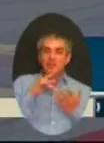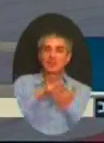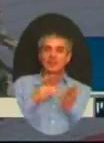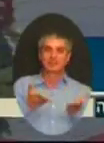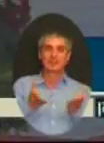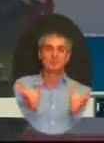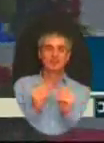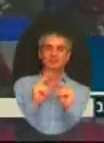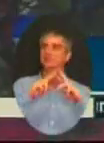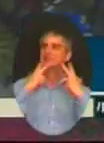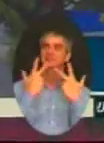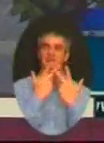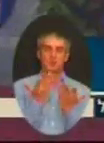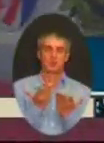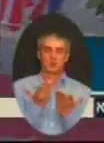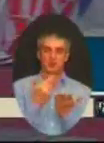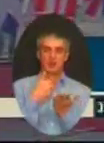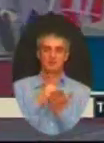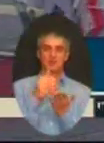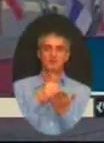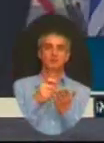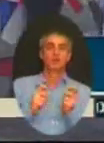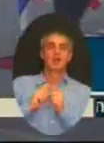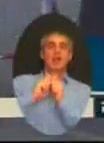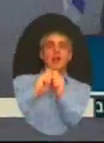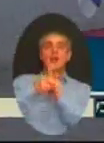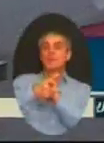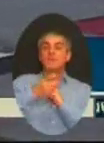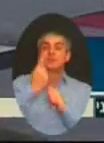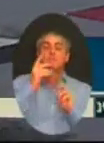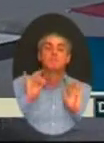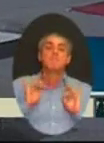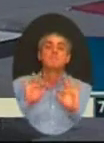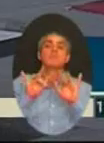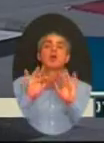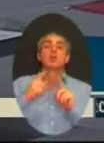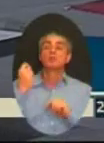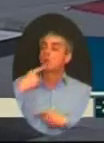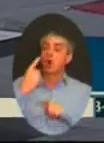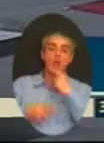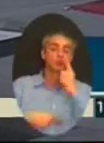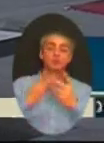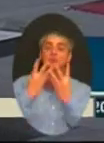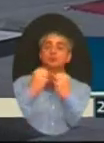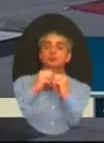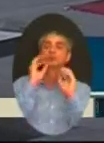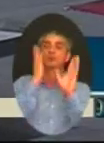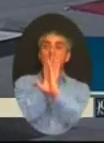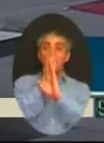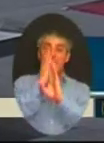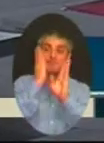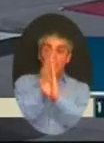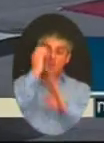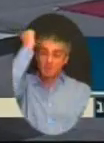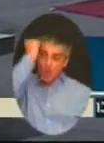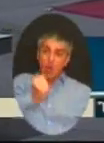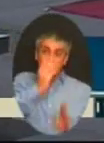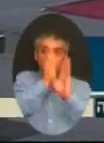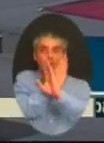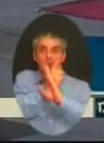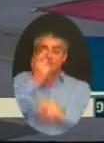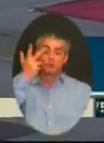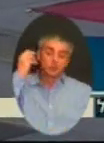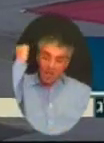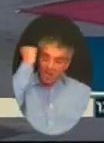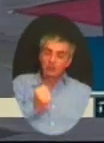פה עם ציבור שממשיך לממן במיליונים של שקלים כל שנה, משפחות טרור, מחבלים, מחבלים